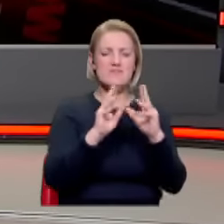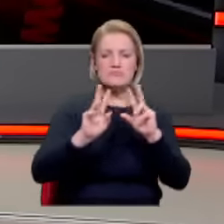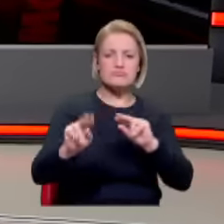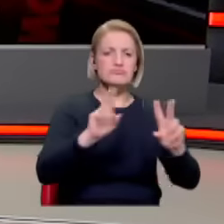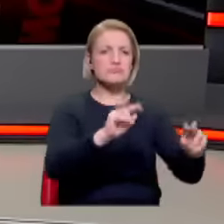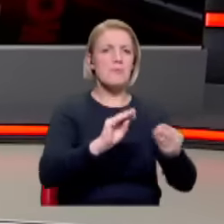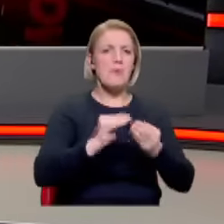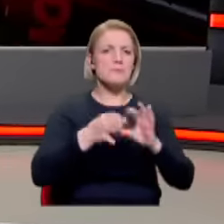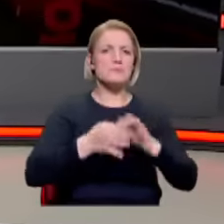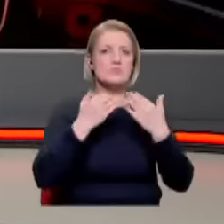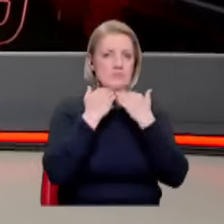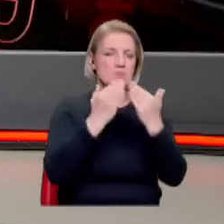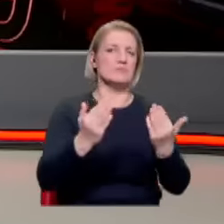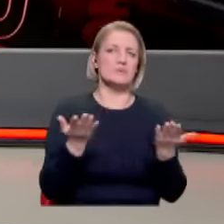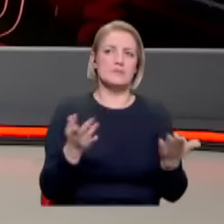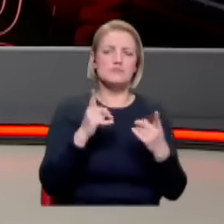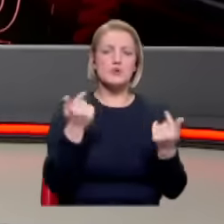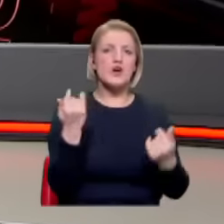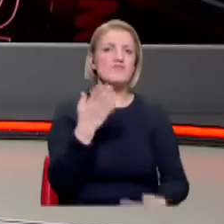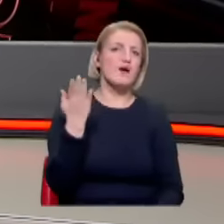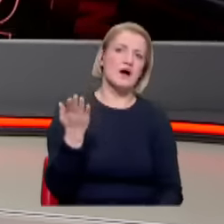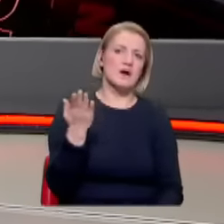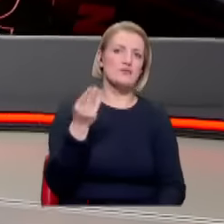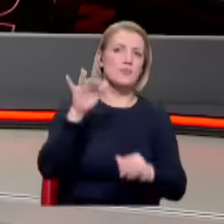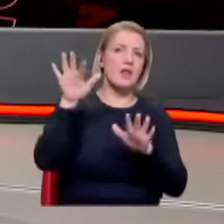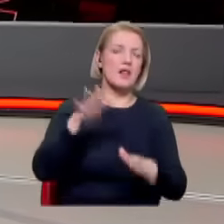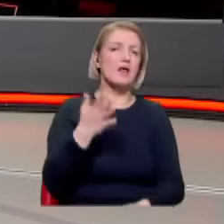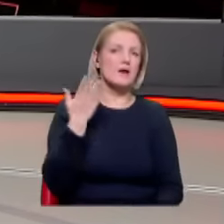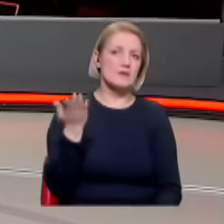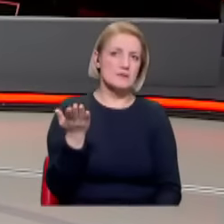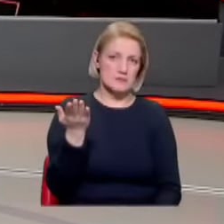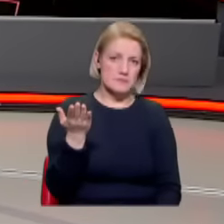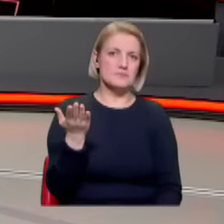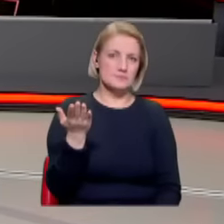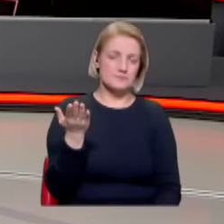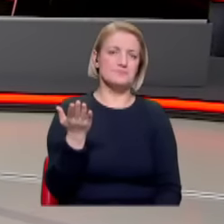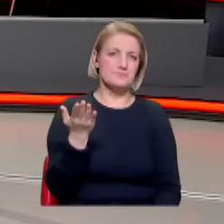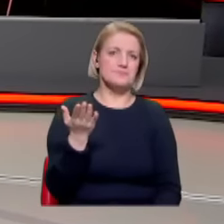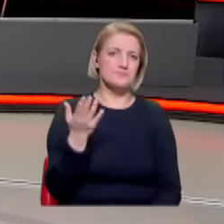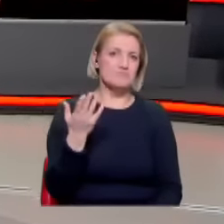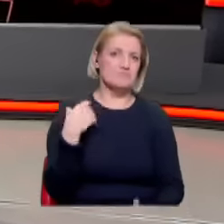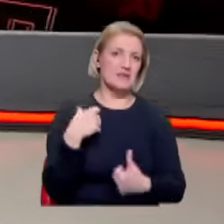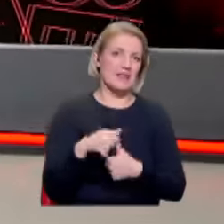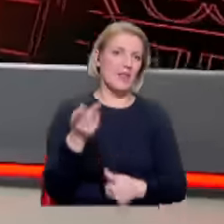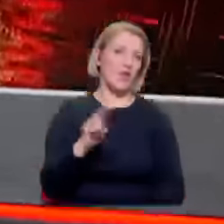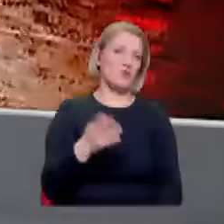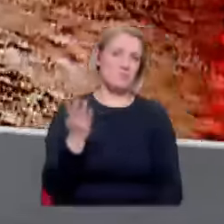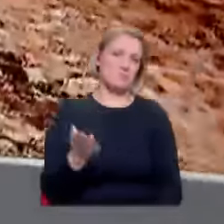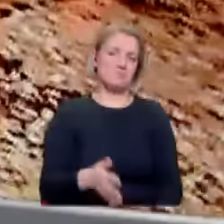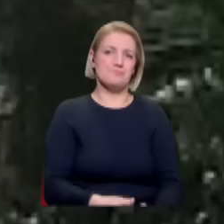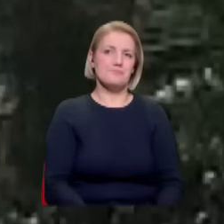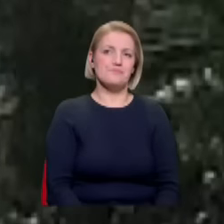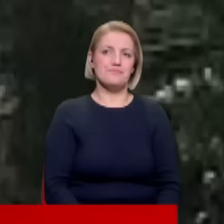meselesini çözemediler. Bu kaçıncı? Yine heyelan, yine ölüm.